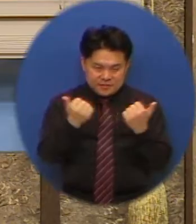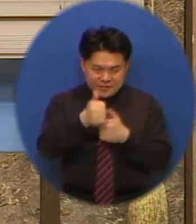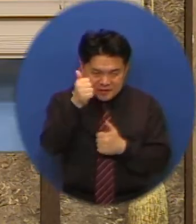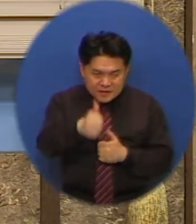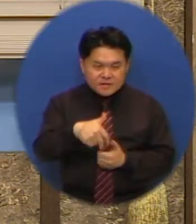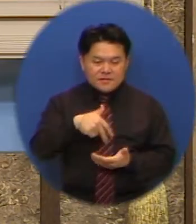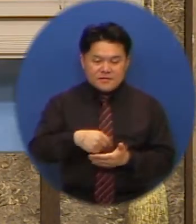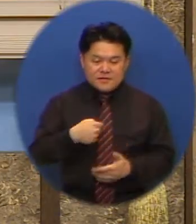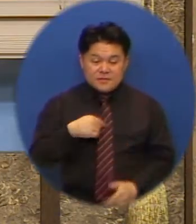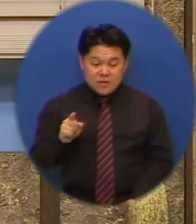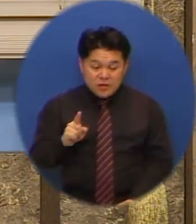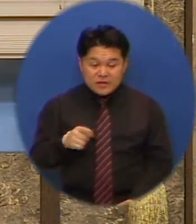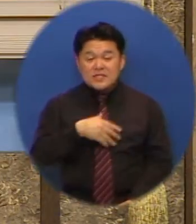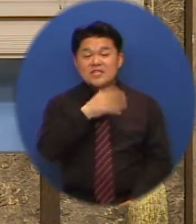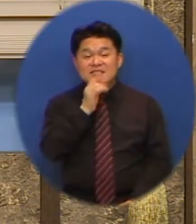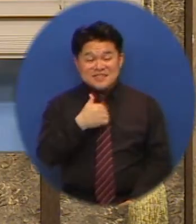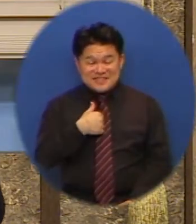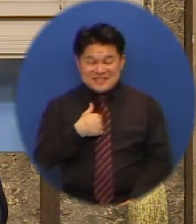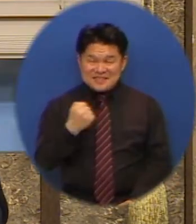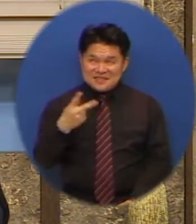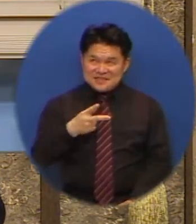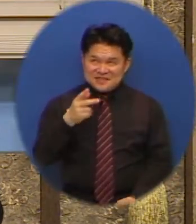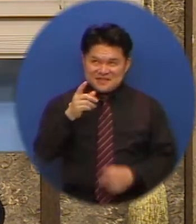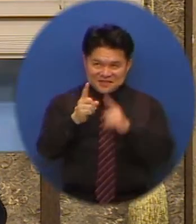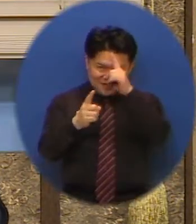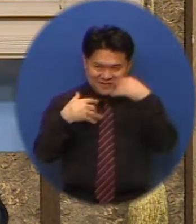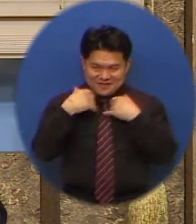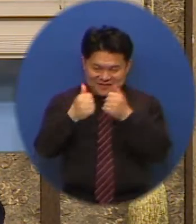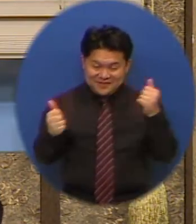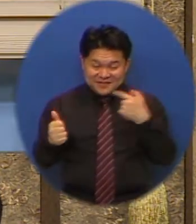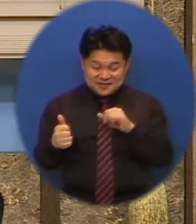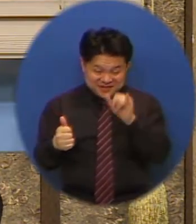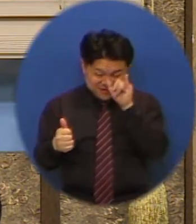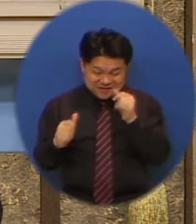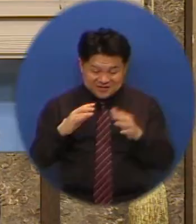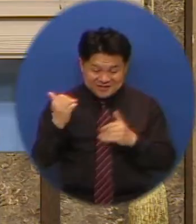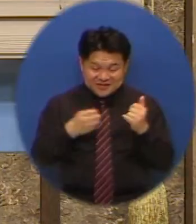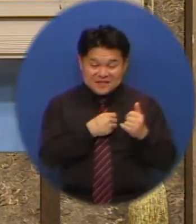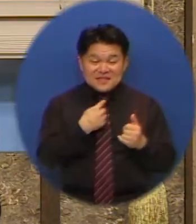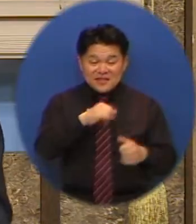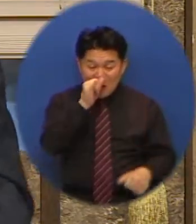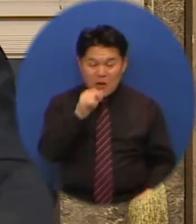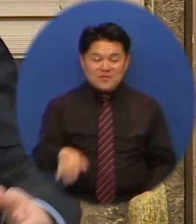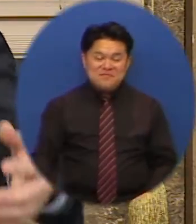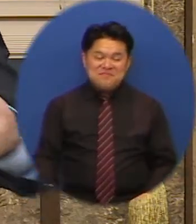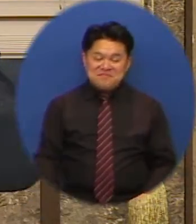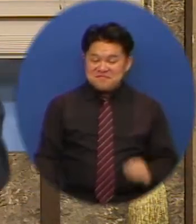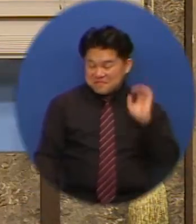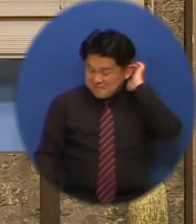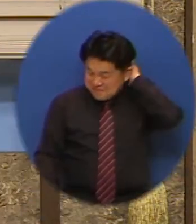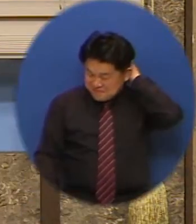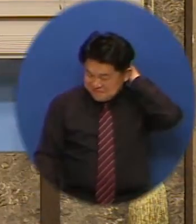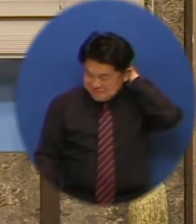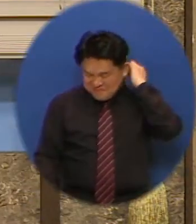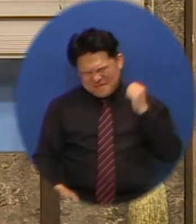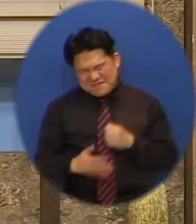이제 뭐 나이도 들었고 뭐 장관 됐고 국회의원도 했고 했기 때문에 그 이걸 좀